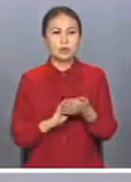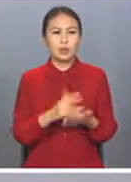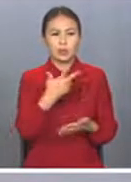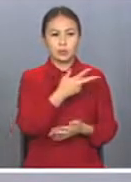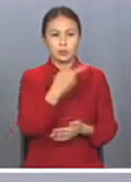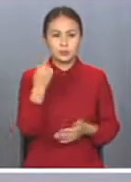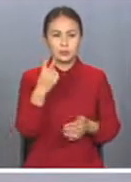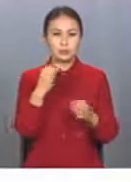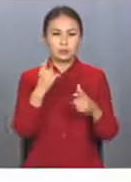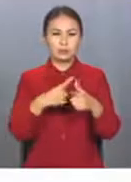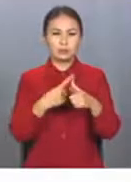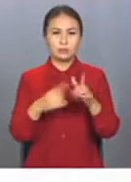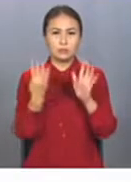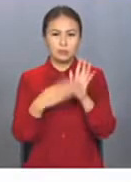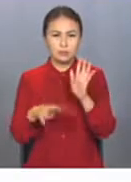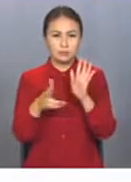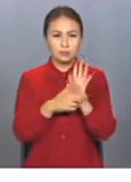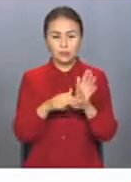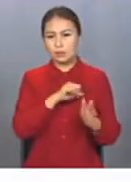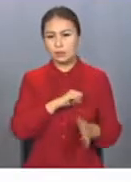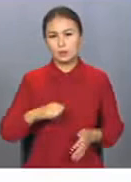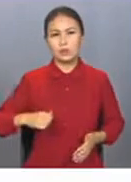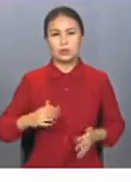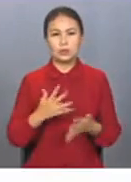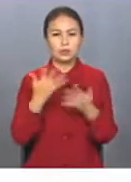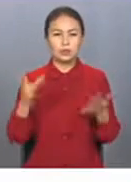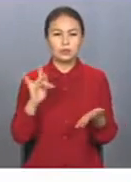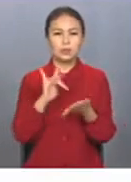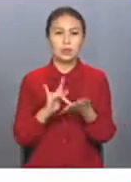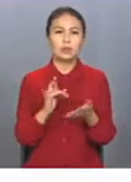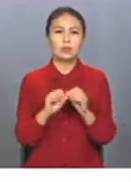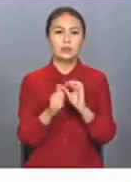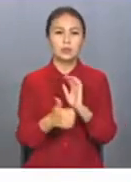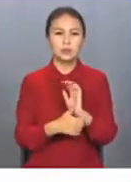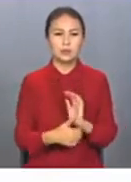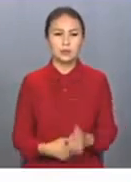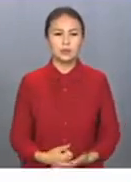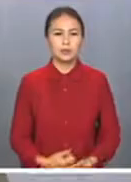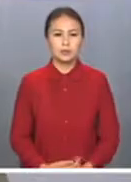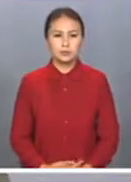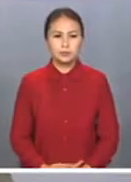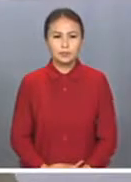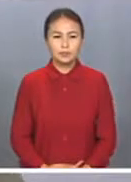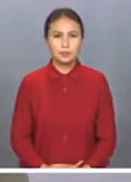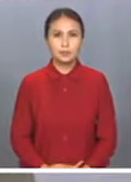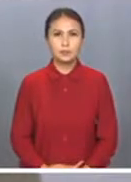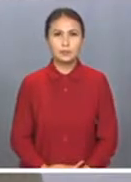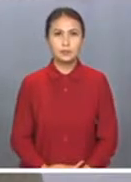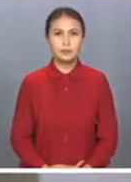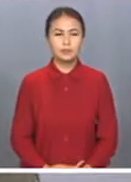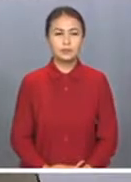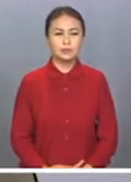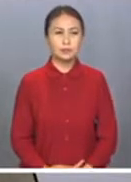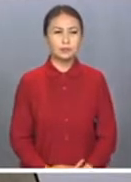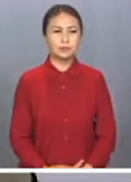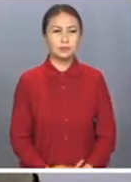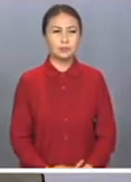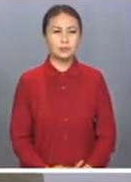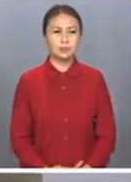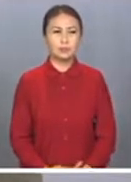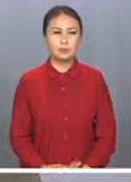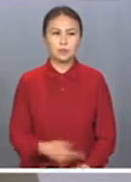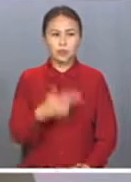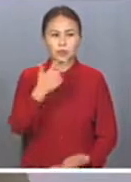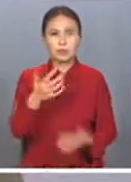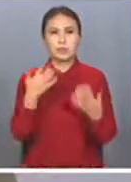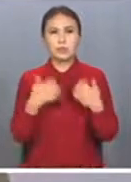және 48-дің ең үлкен ортақ бөлгіші 16-ға тең. Келесі, ал енді 3